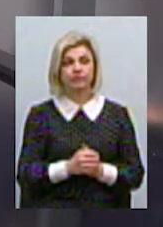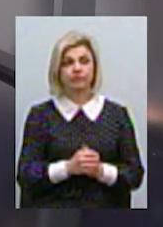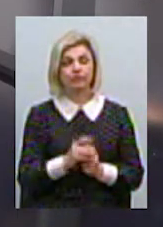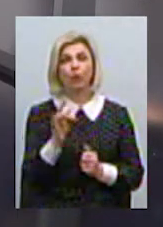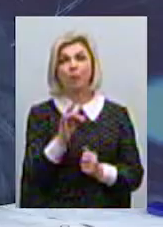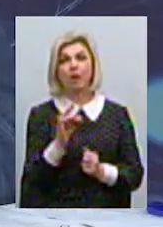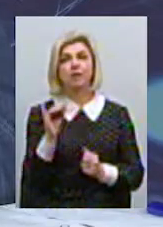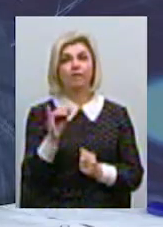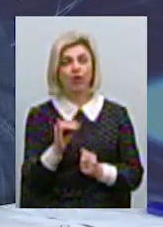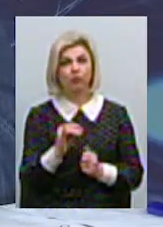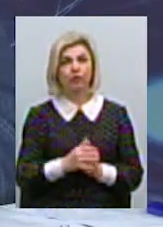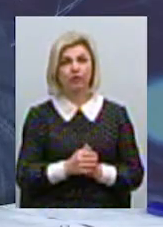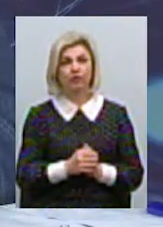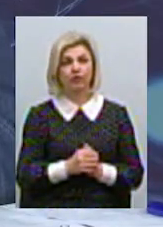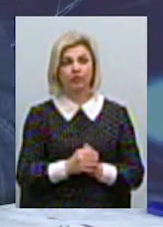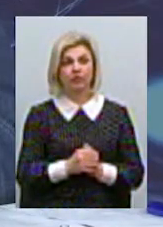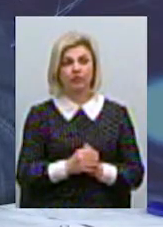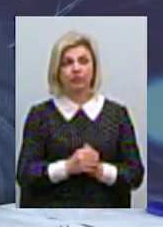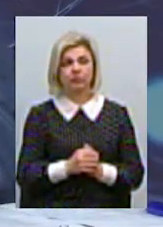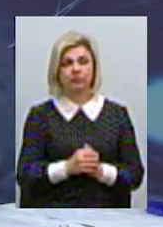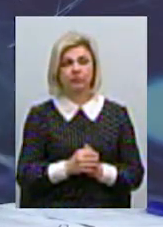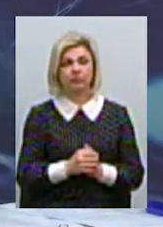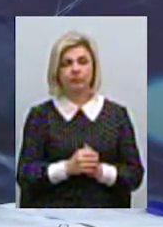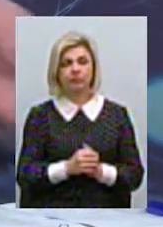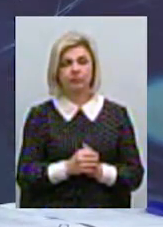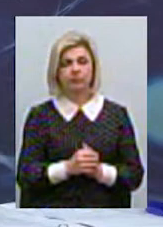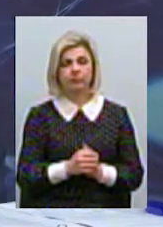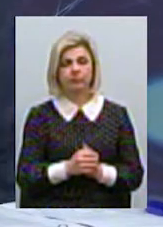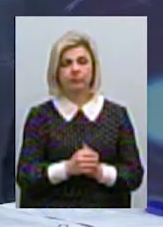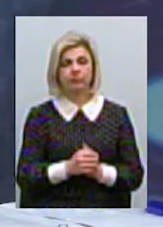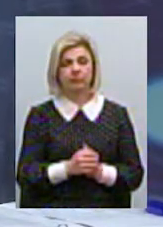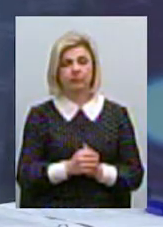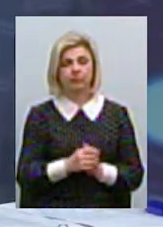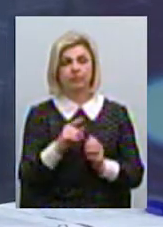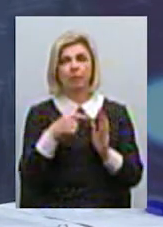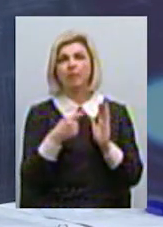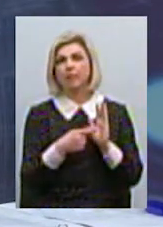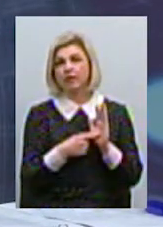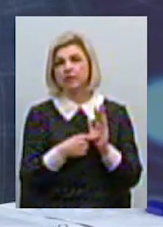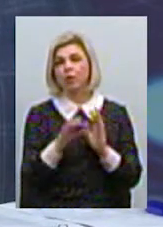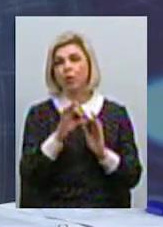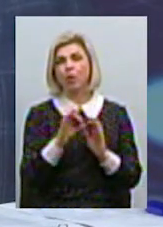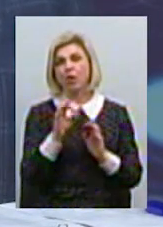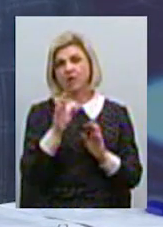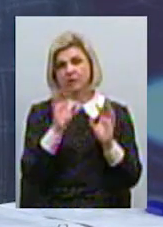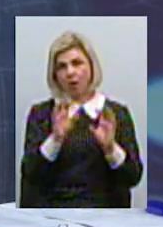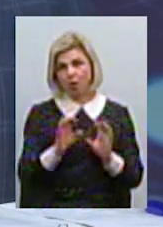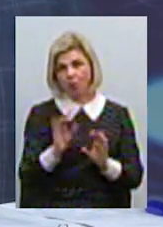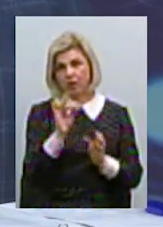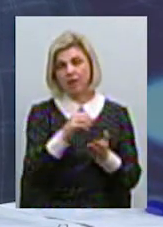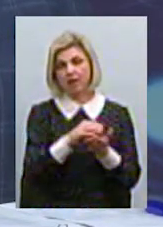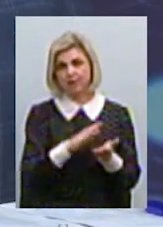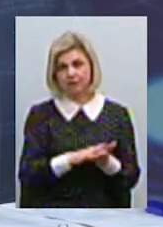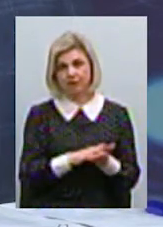Роман Іванович, ми з великою надією вірили, що питання незаконної реєстрації вирішиться вашим